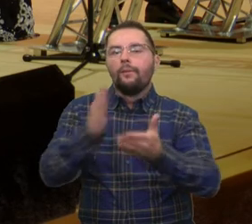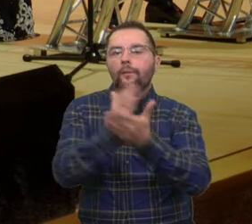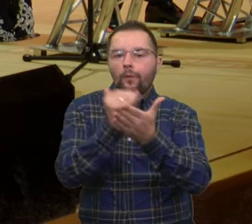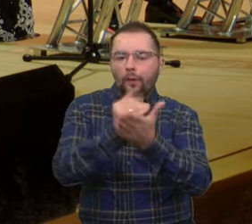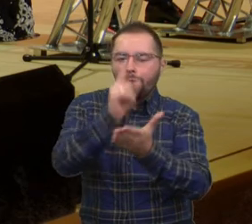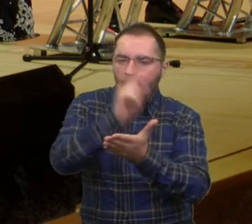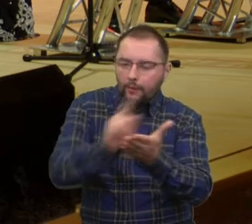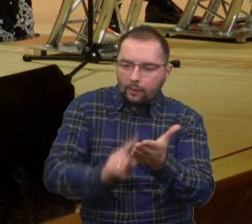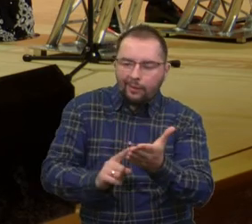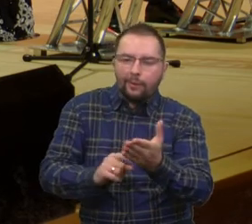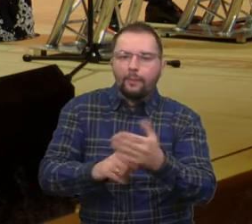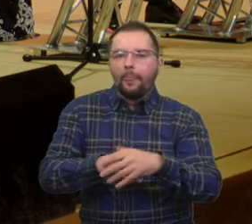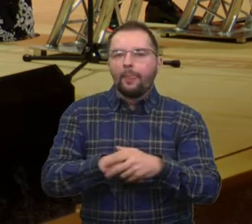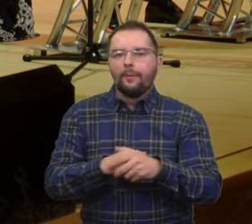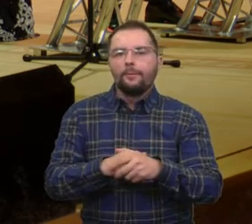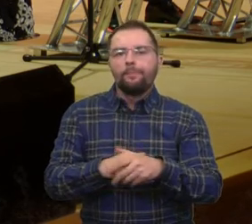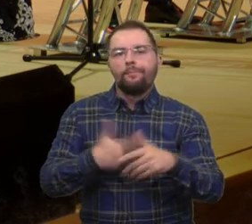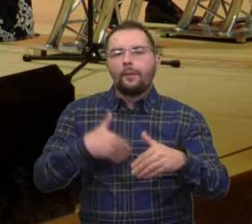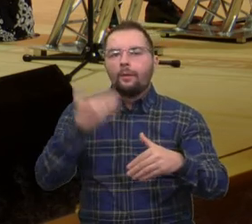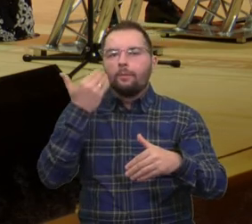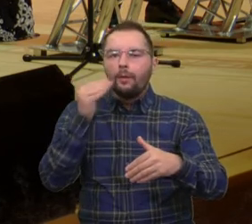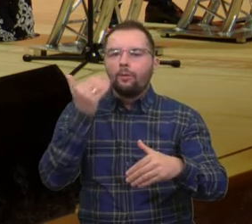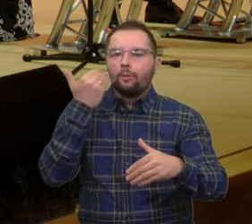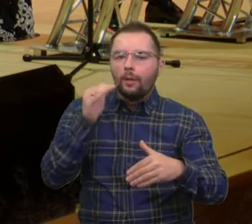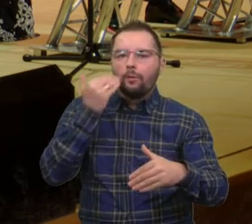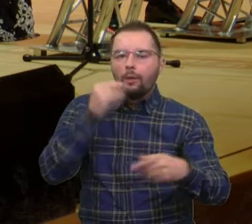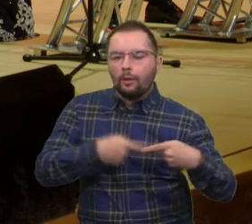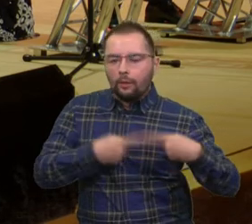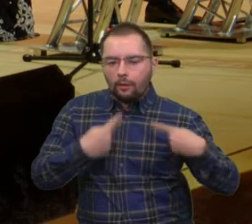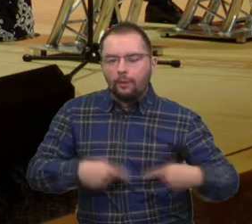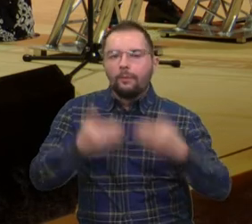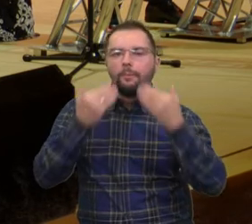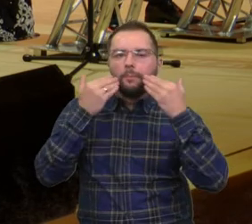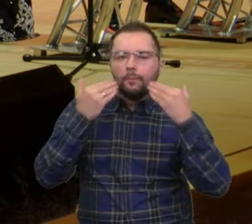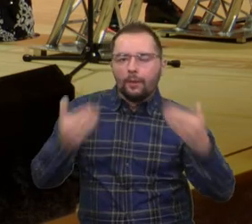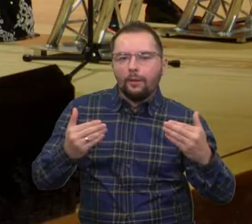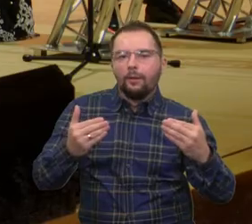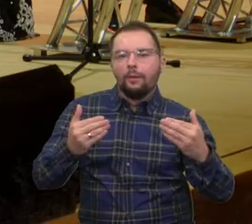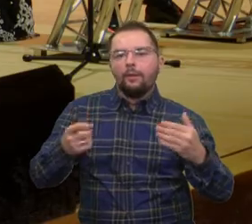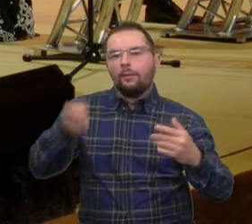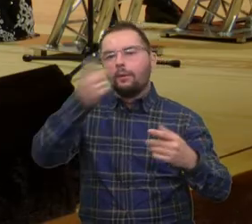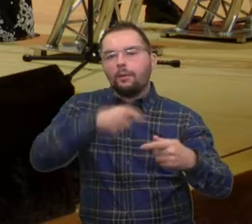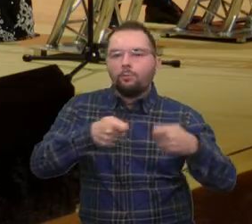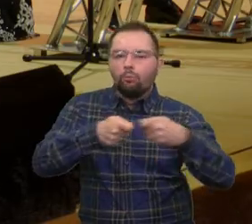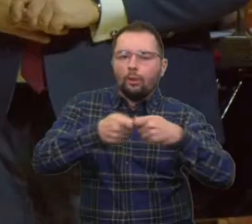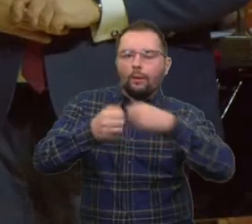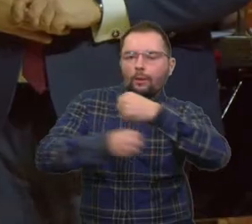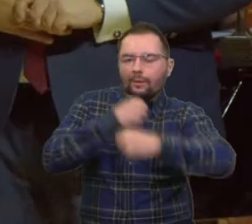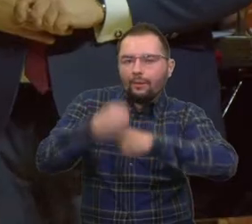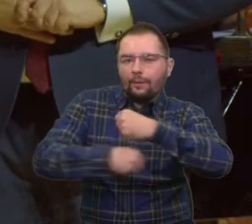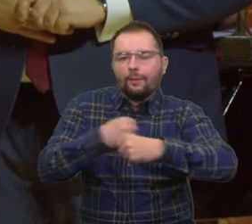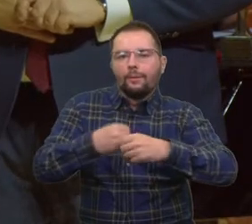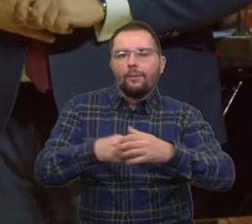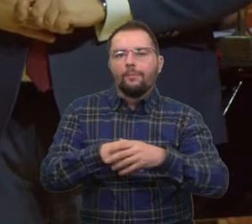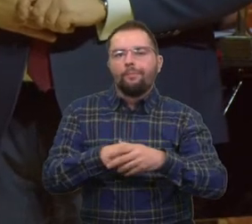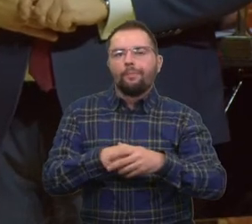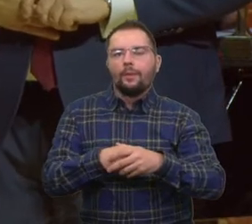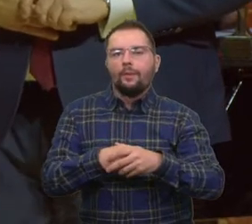województwa śląskiego chciałabym bardzo serdecznie podziękować za tą współpracę,